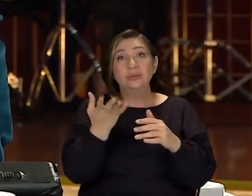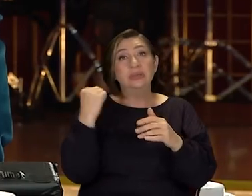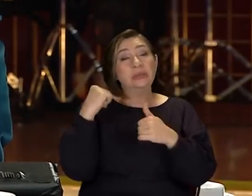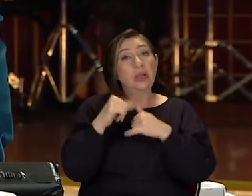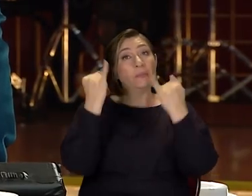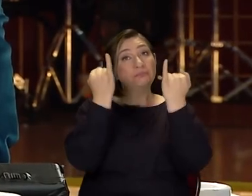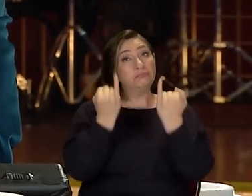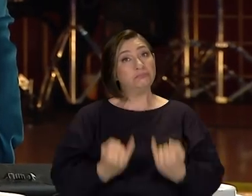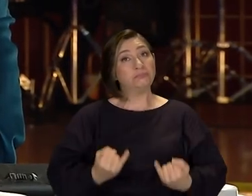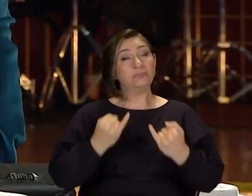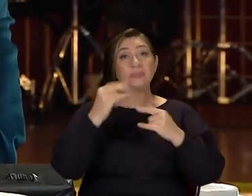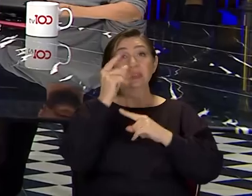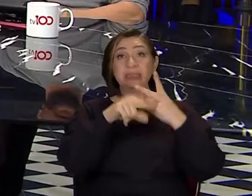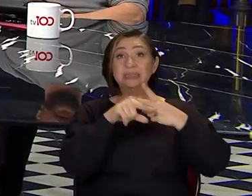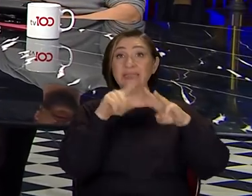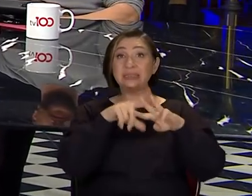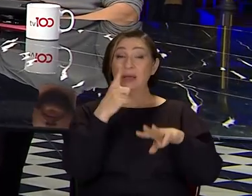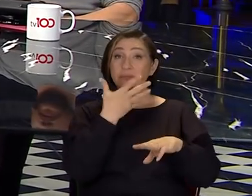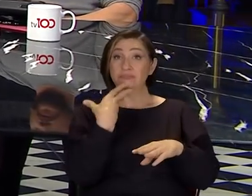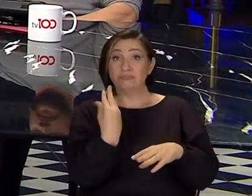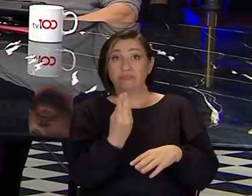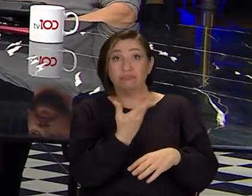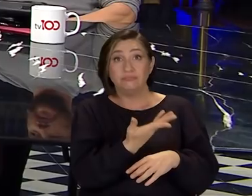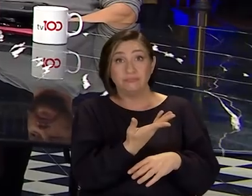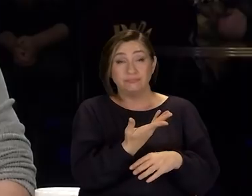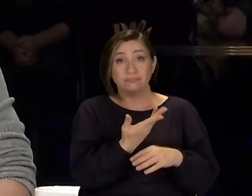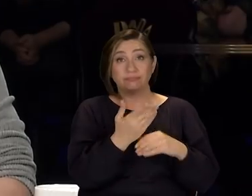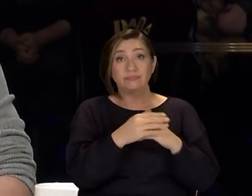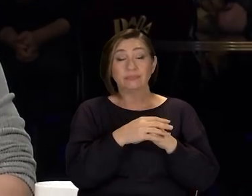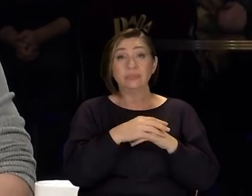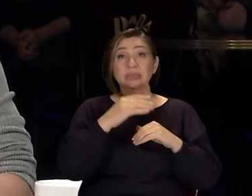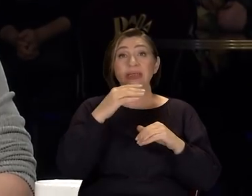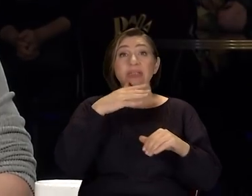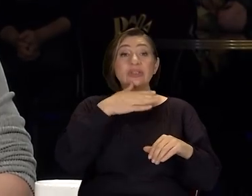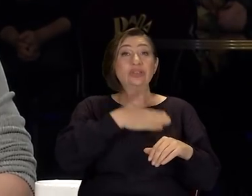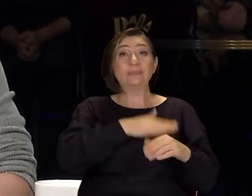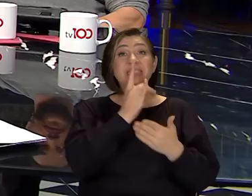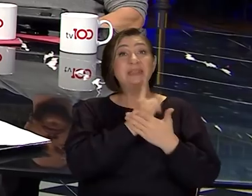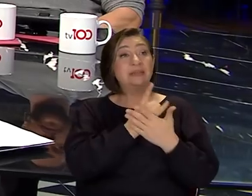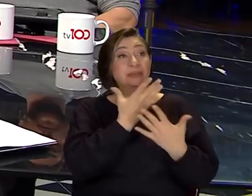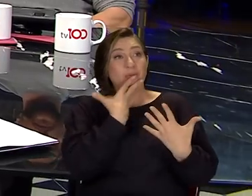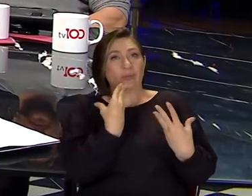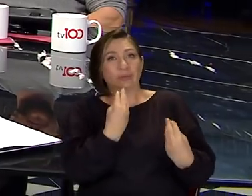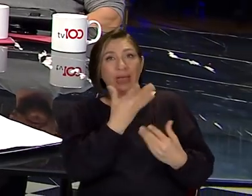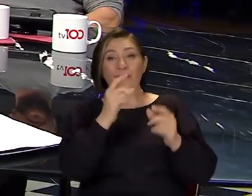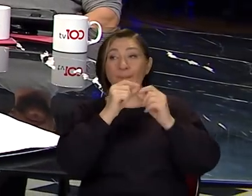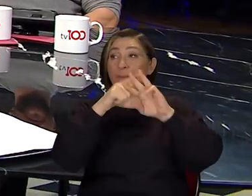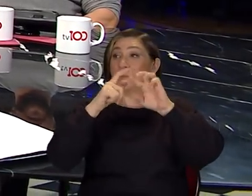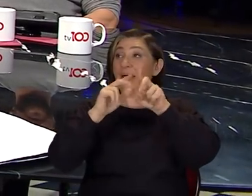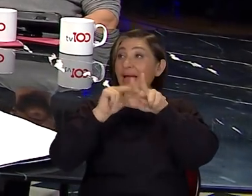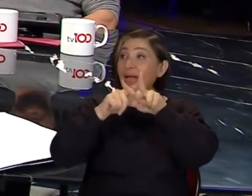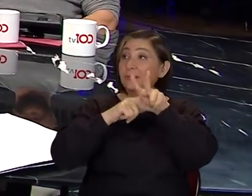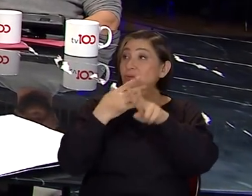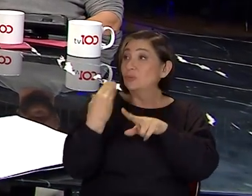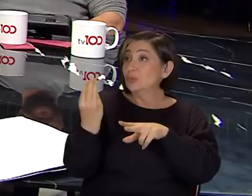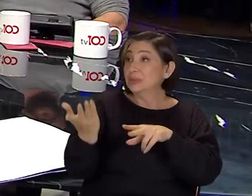kilo verdiği bir dönemdeyiz. İzel de güzel çıktı. Yani İzel de güzel görünüyor. Cep seksisi çok güzel. Berkay çok güzel.